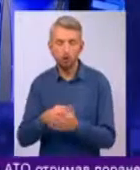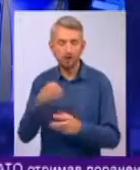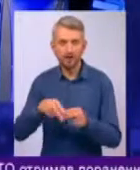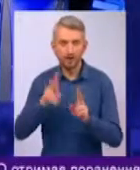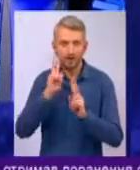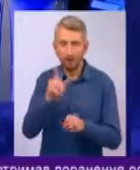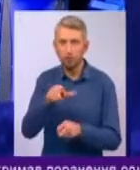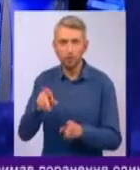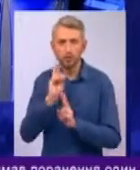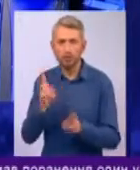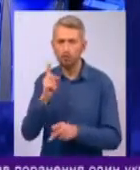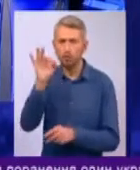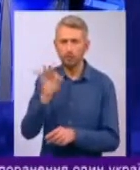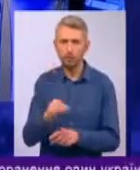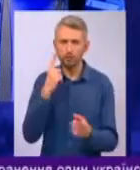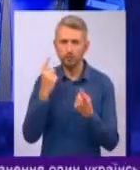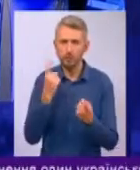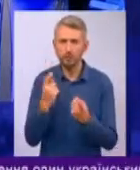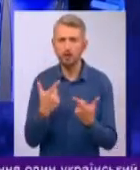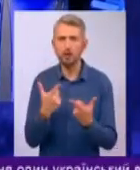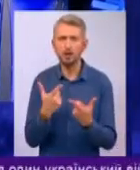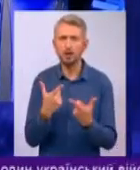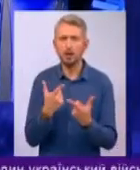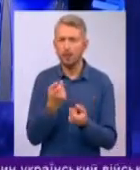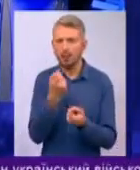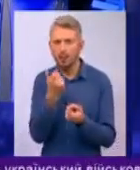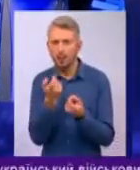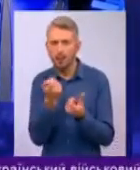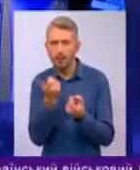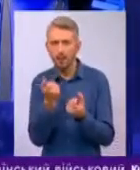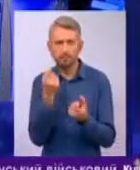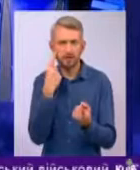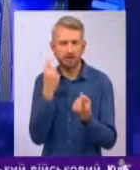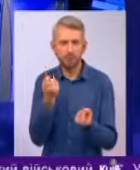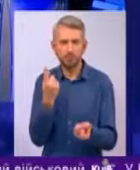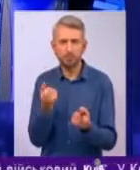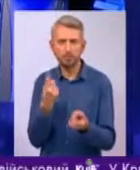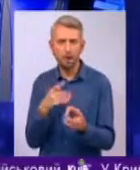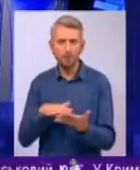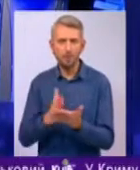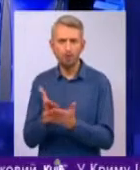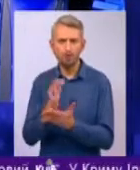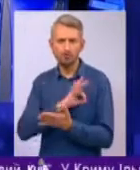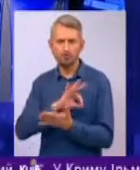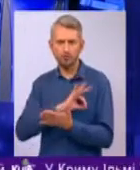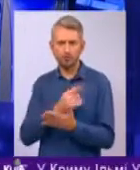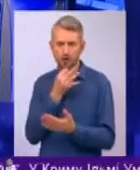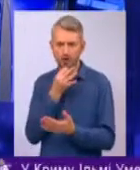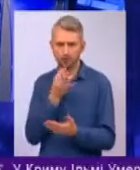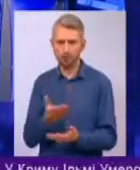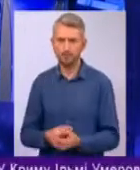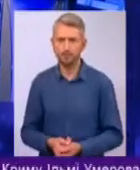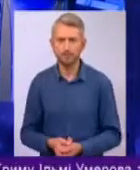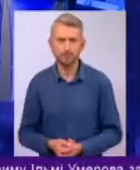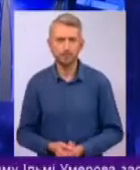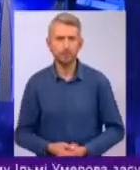і люди не знають в 100% інформації, десь ці частинки інформації проходять. Ну, з політичними дивідендами, напевно, зарано. Ну,